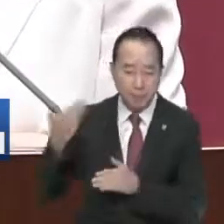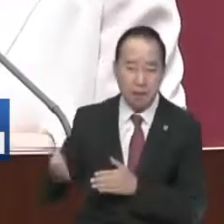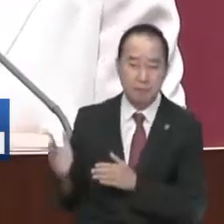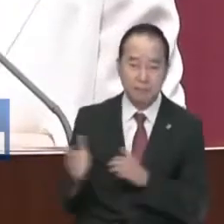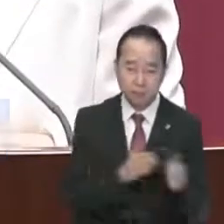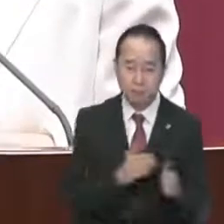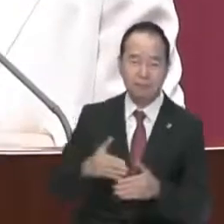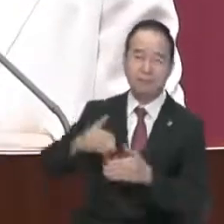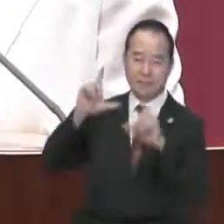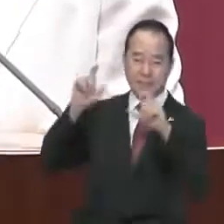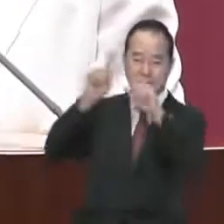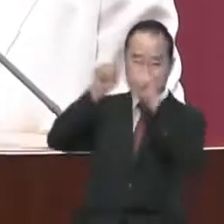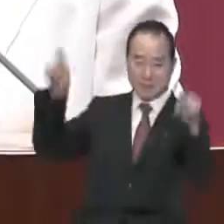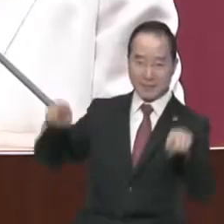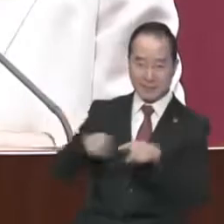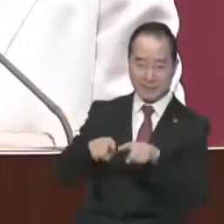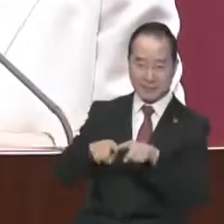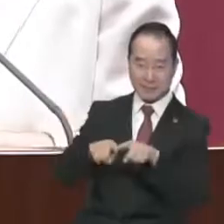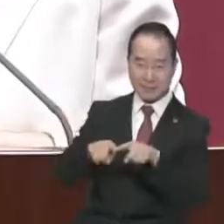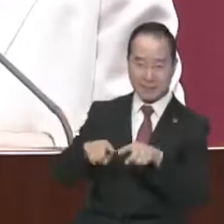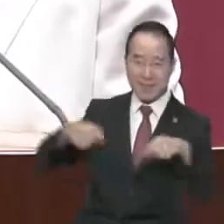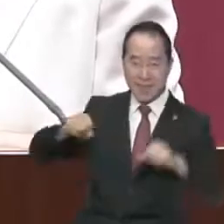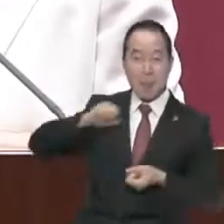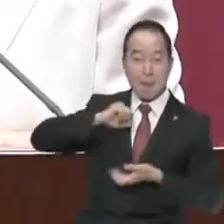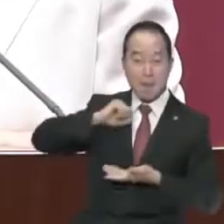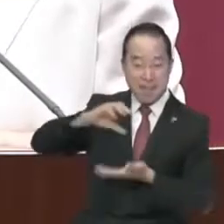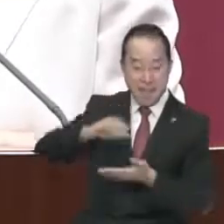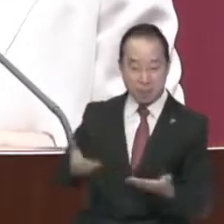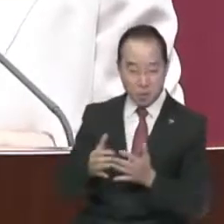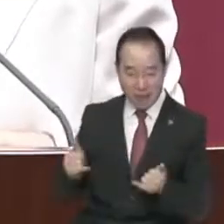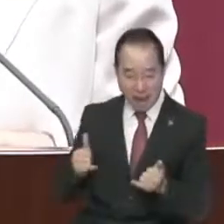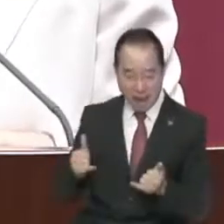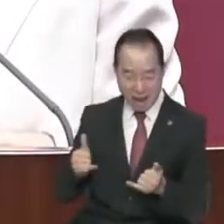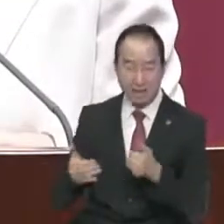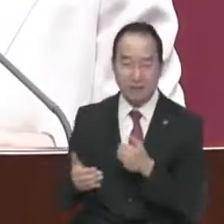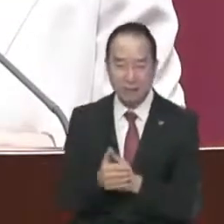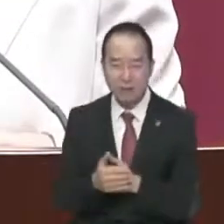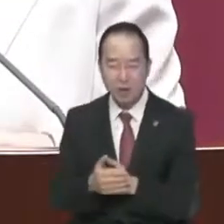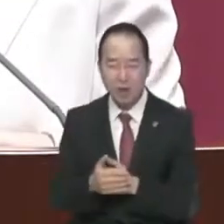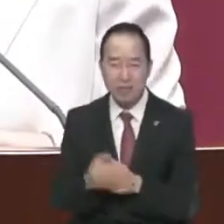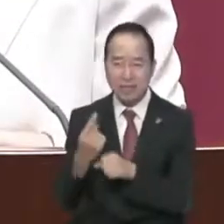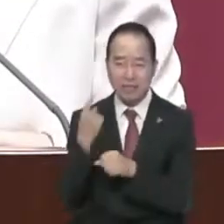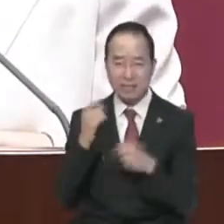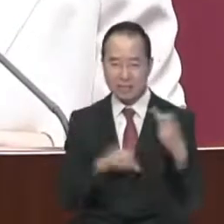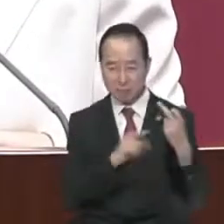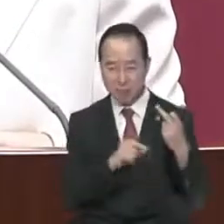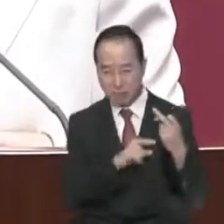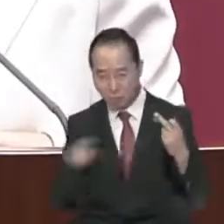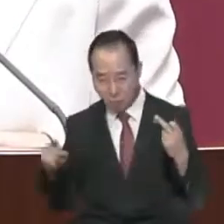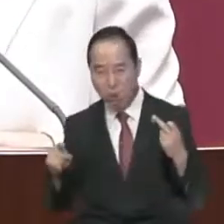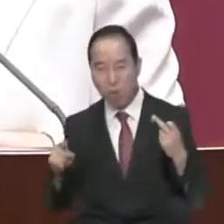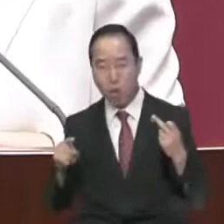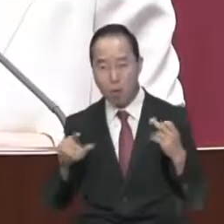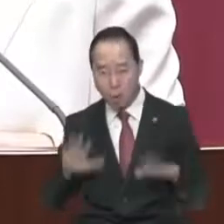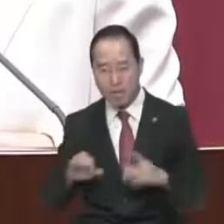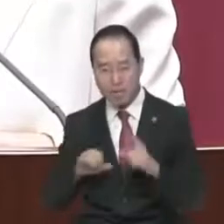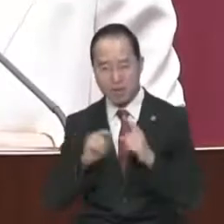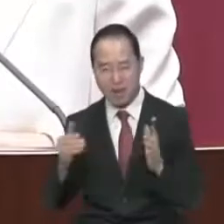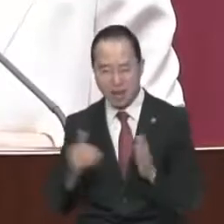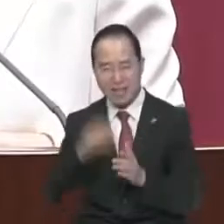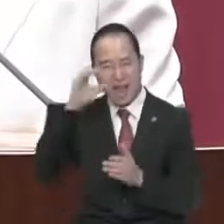배달 노동자가 4대 보험이 필요해서 올해 12월부터 작년 12월부터 올해 1월까지 패스트푸드점에서 알바를 했습니다.